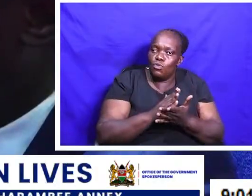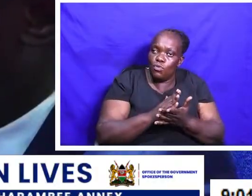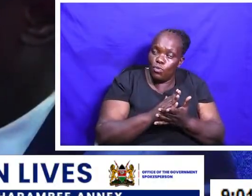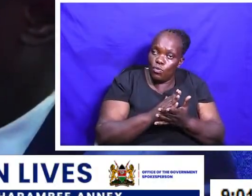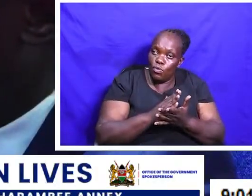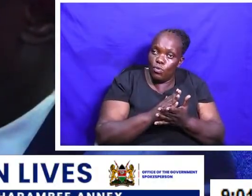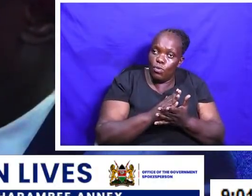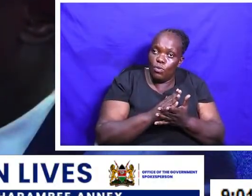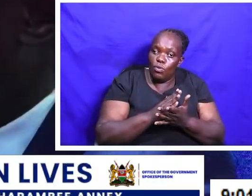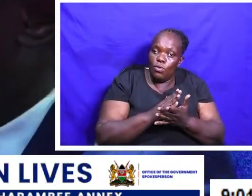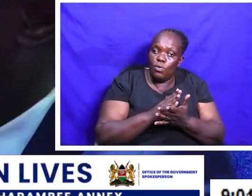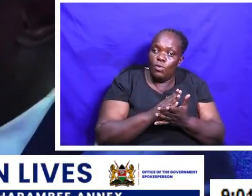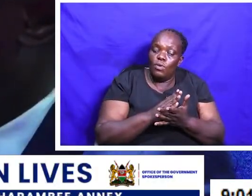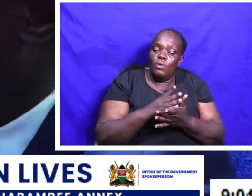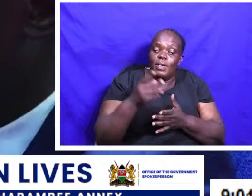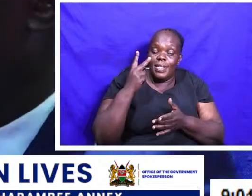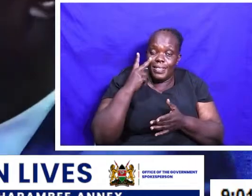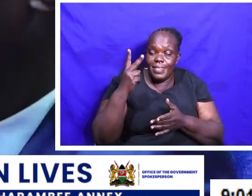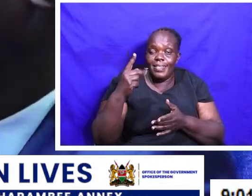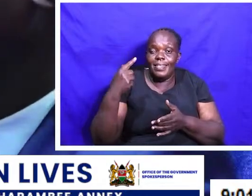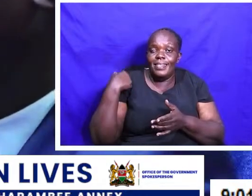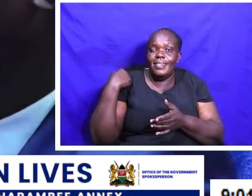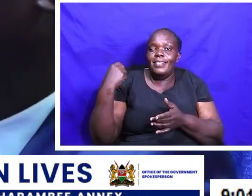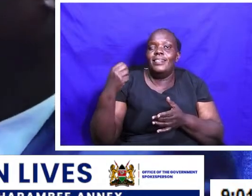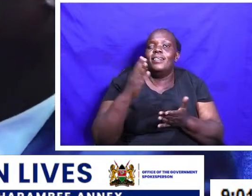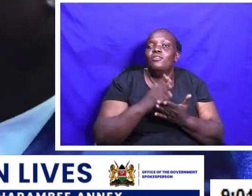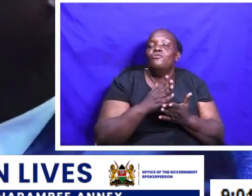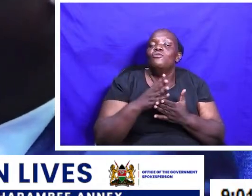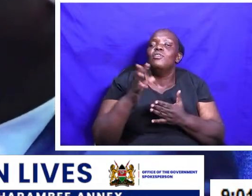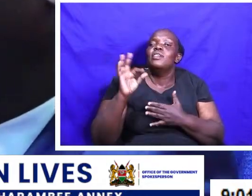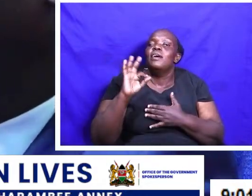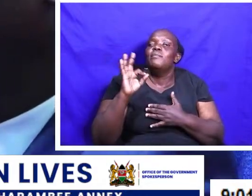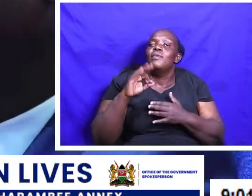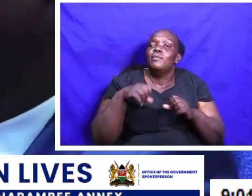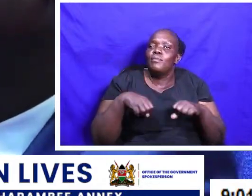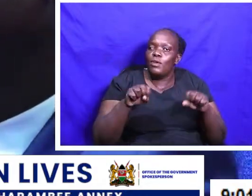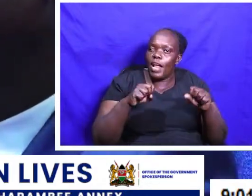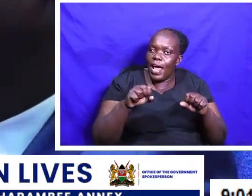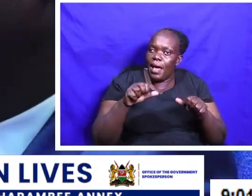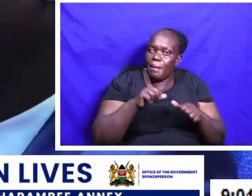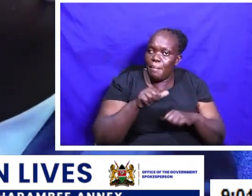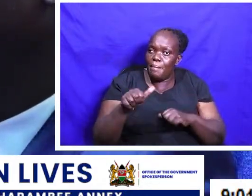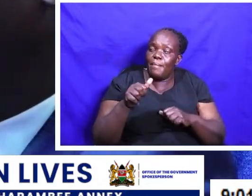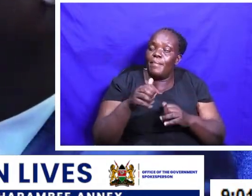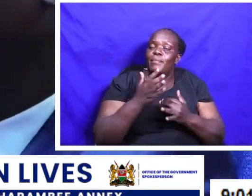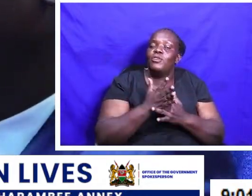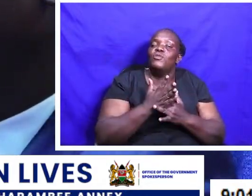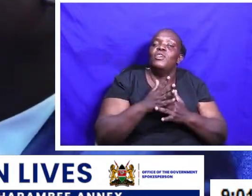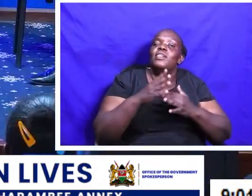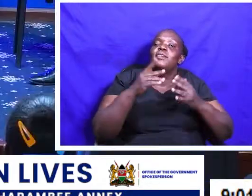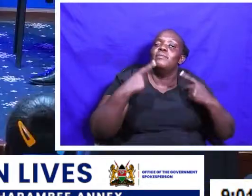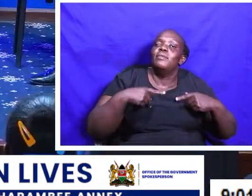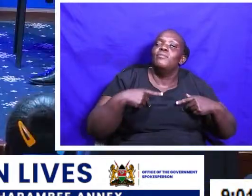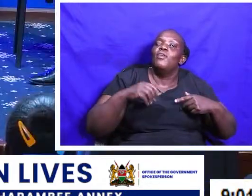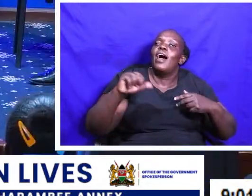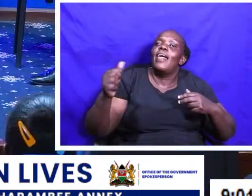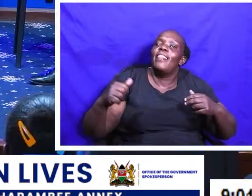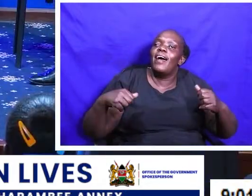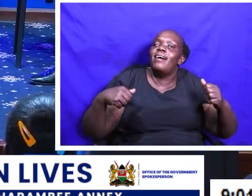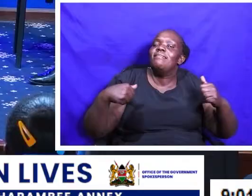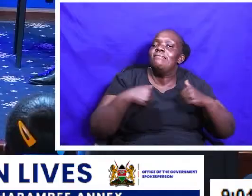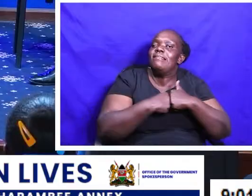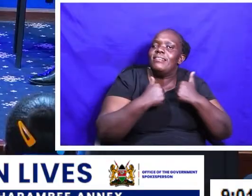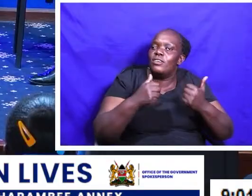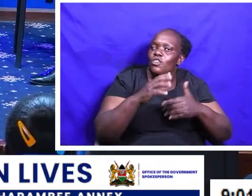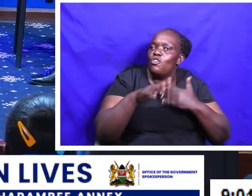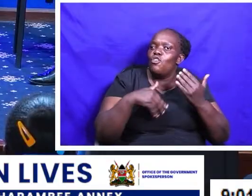wetu wanatubeba. Niliona juzi kitu ilinishangaza. Bodaboda anapita katikati ya gari, amebeba watu, mtu mwingine akatoka